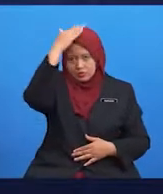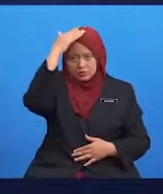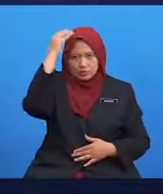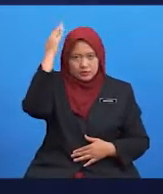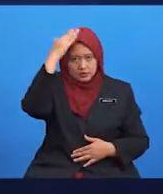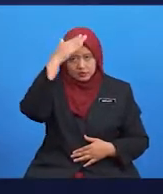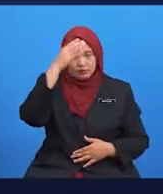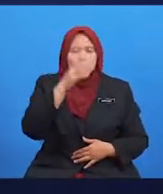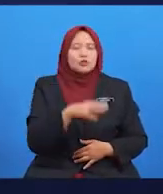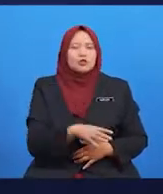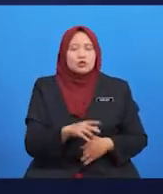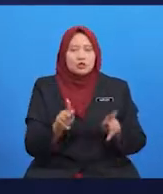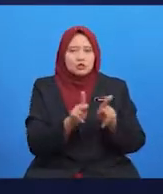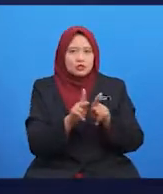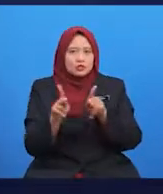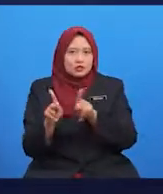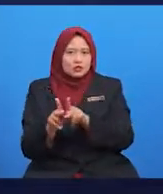serba putih.